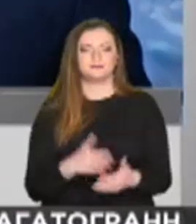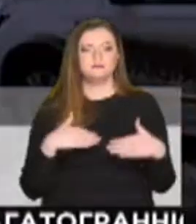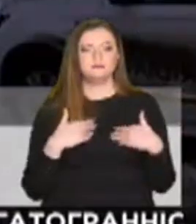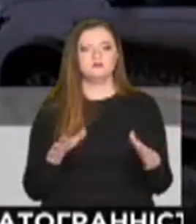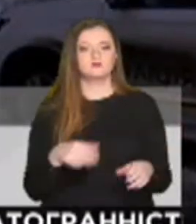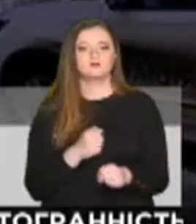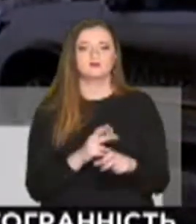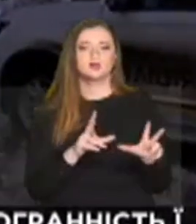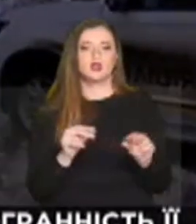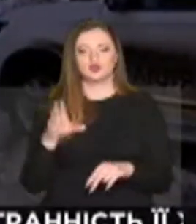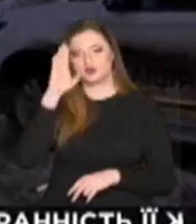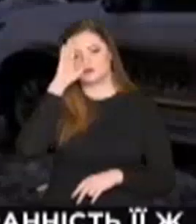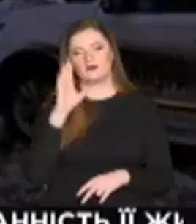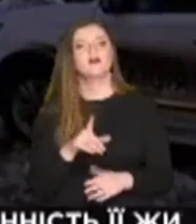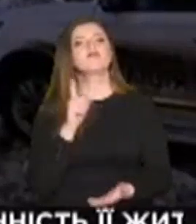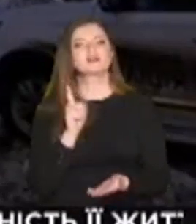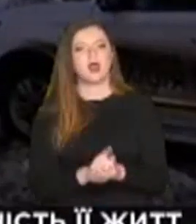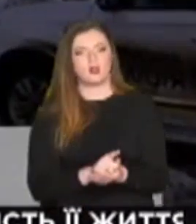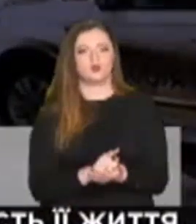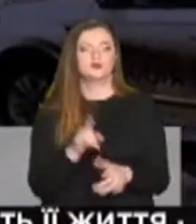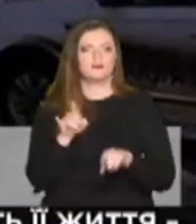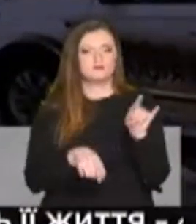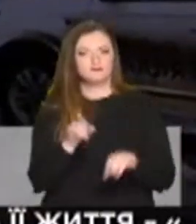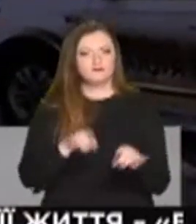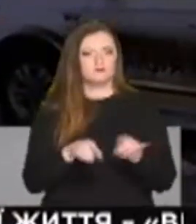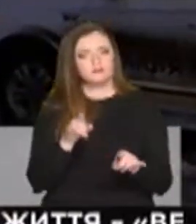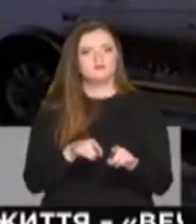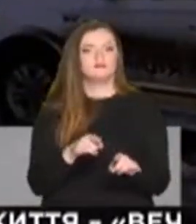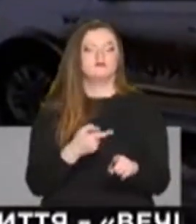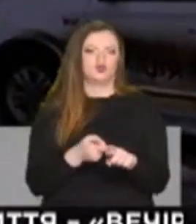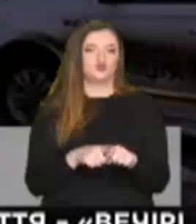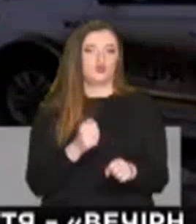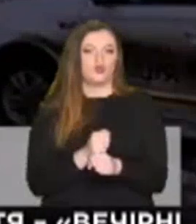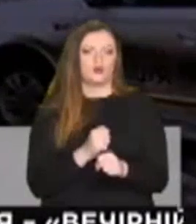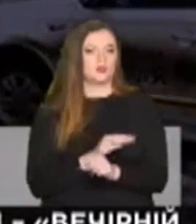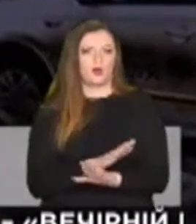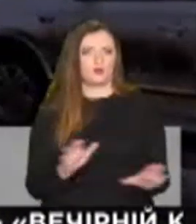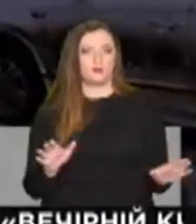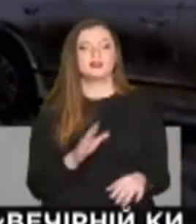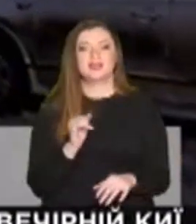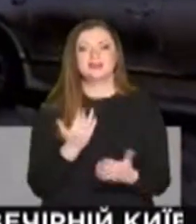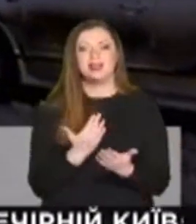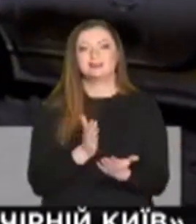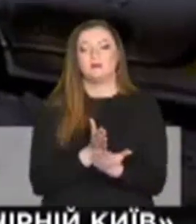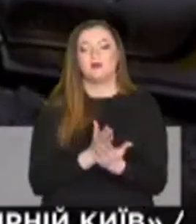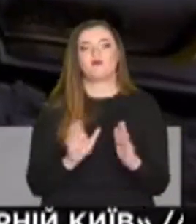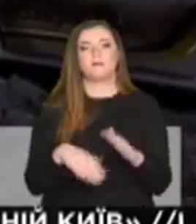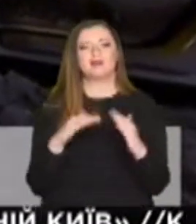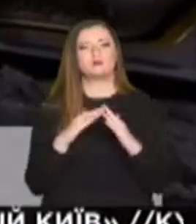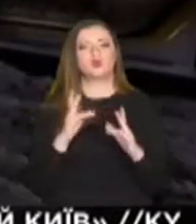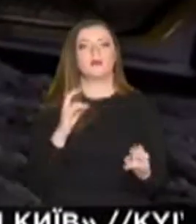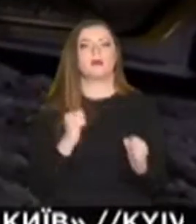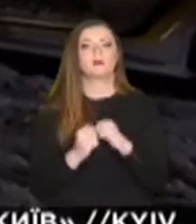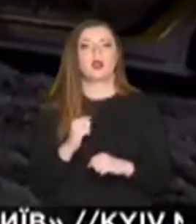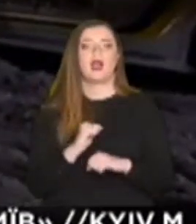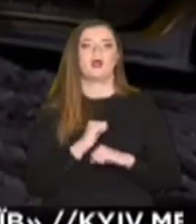Вітаю, колеги. На щастя, чоловіка вдалося все-таки відмовити від цього кроку. А ми наразі перебуваємо і під будинком на